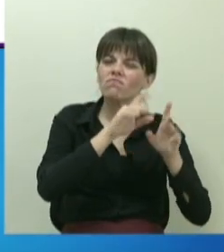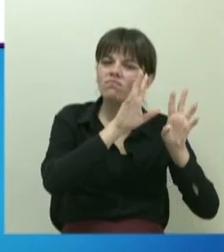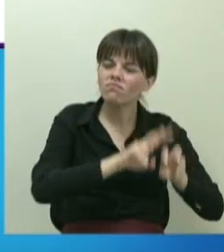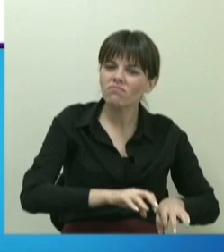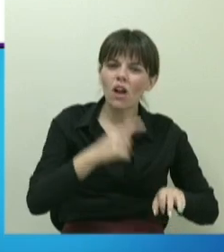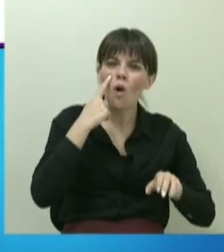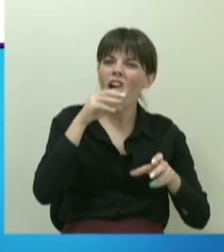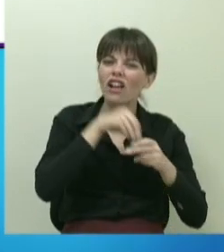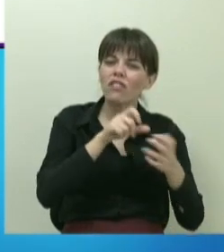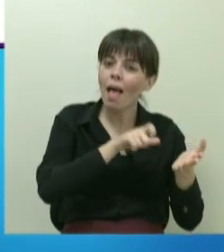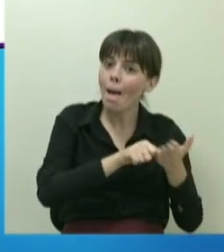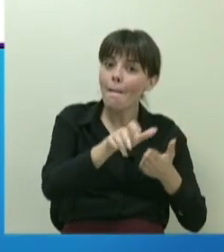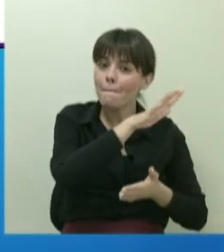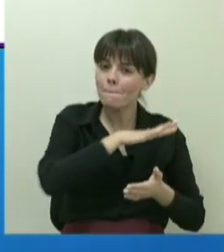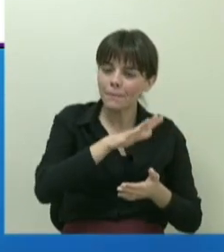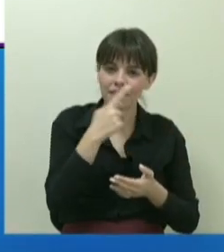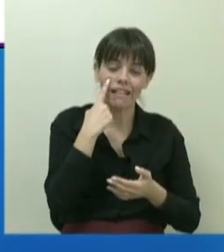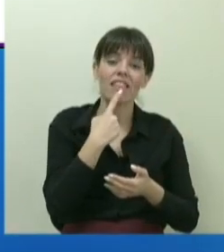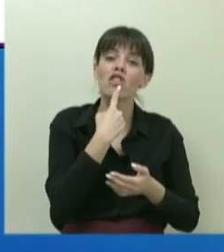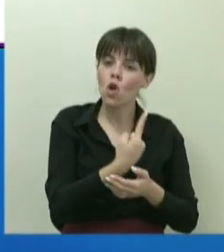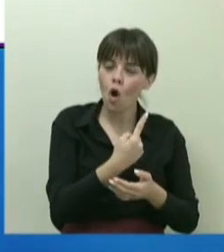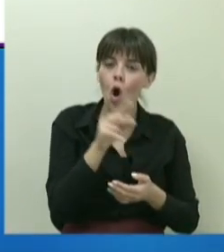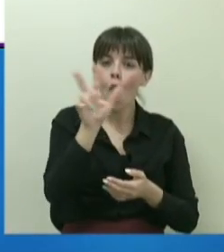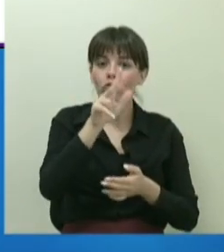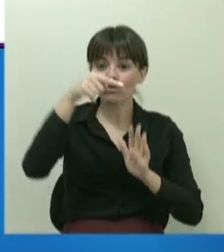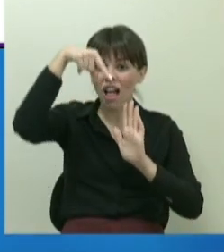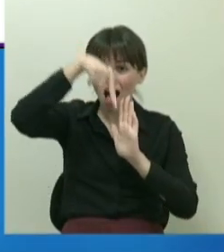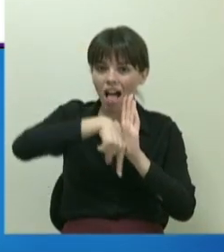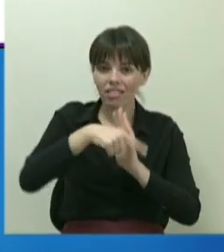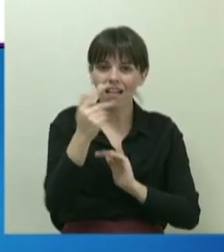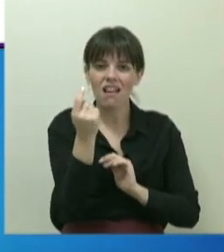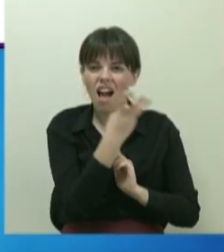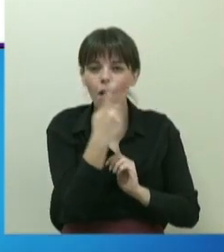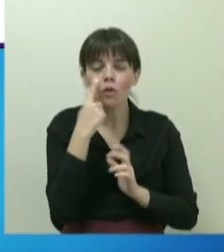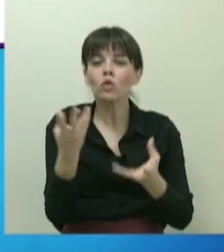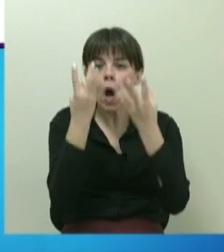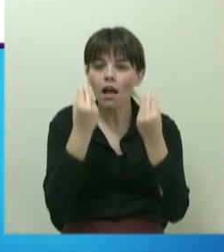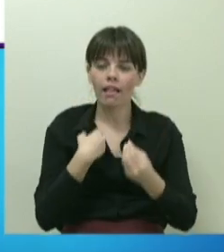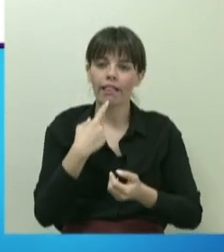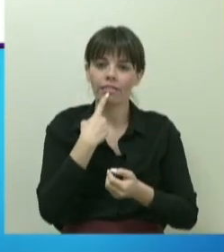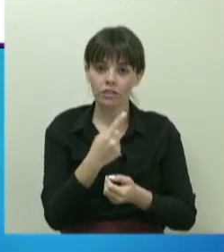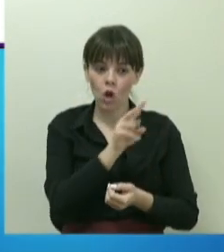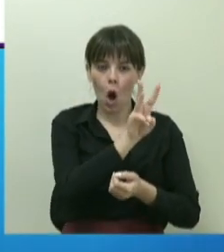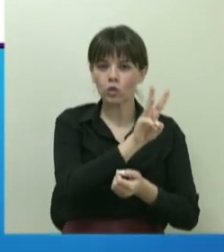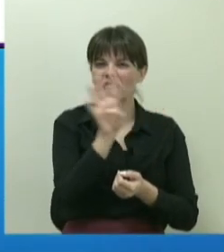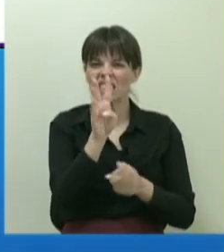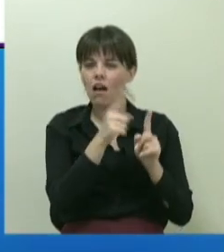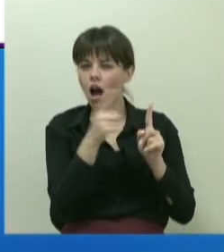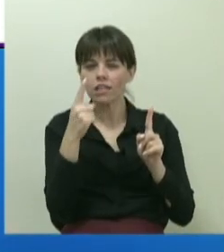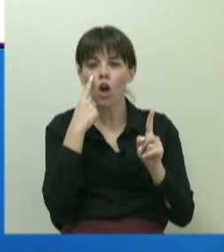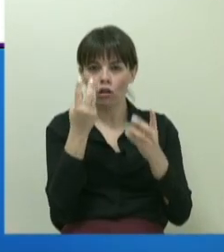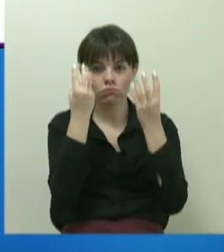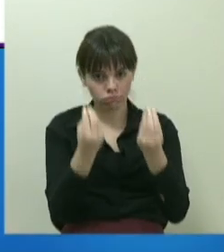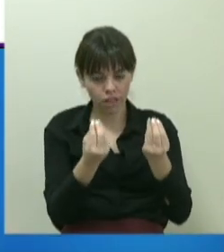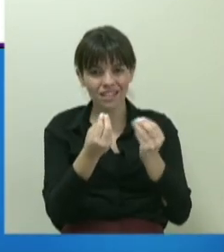30'un altındaki rakamları çok iyi diye tanımlarız. 30 ile 40 arası iyidir, 40'tan sonra